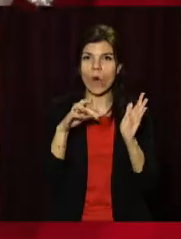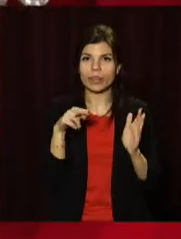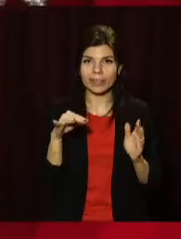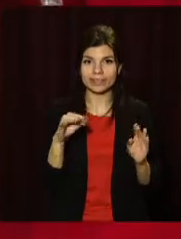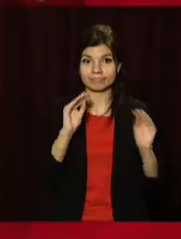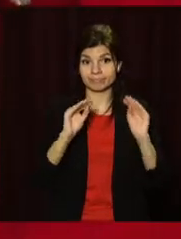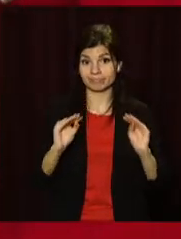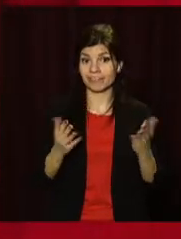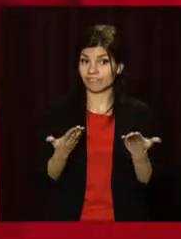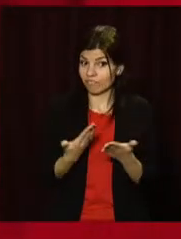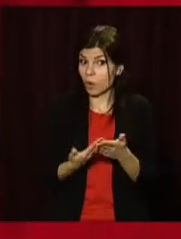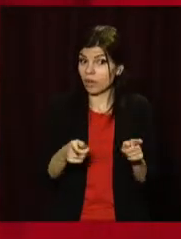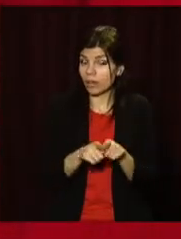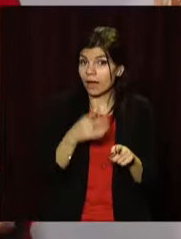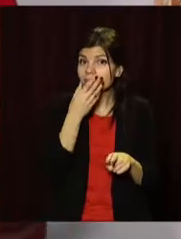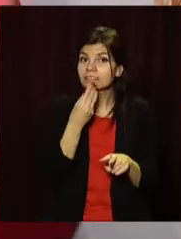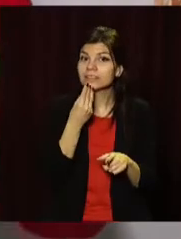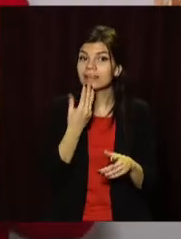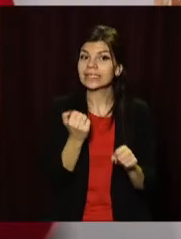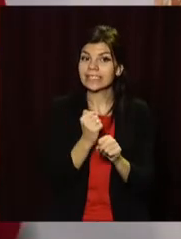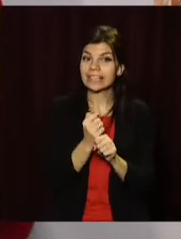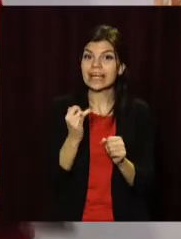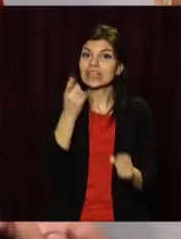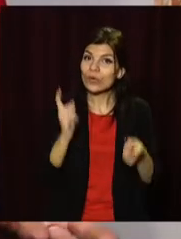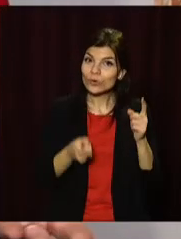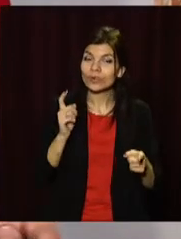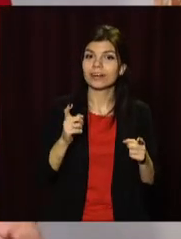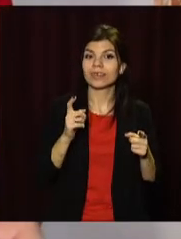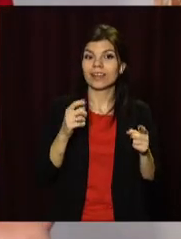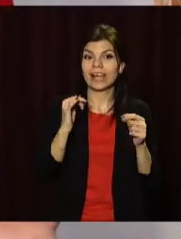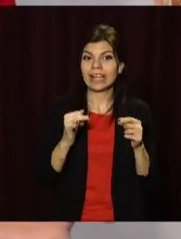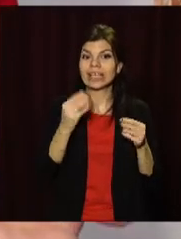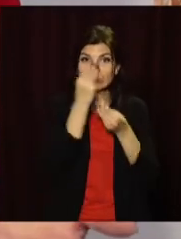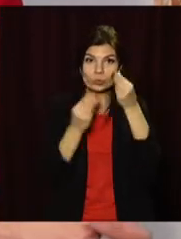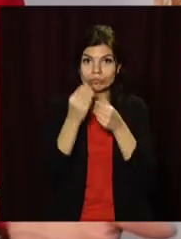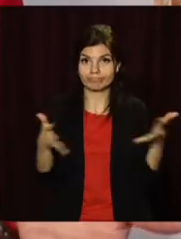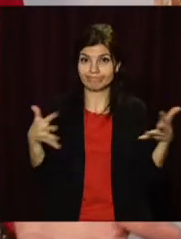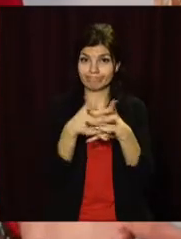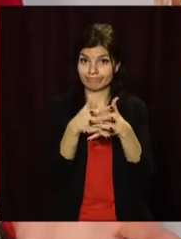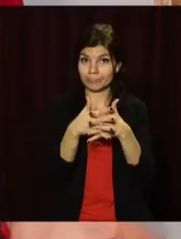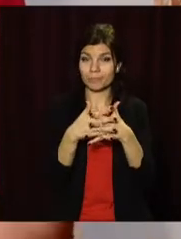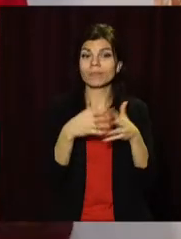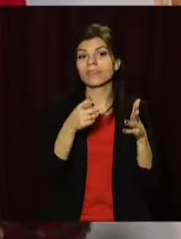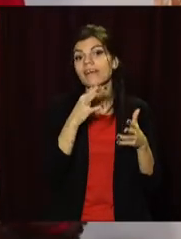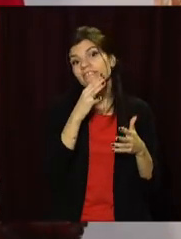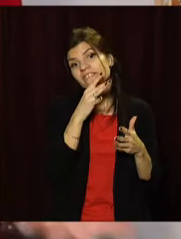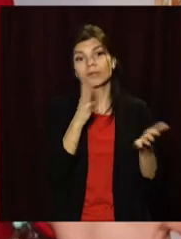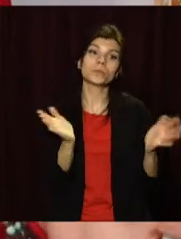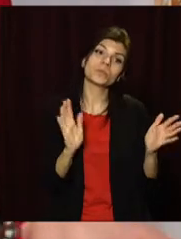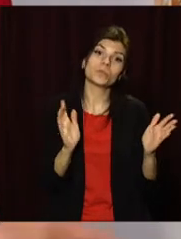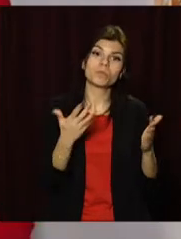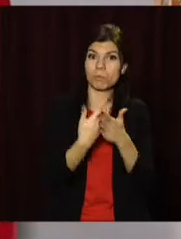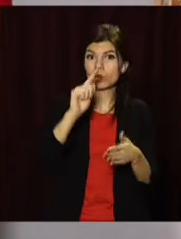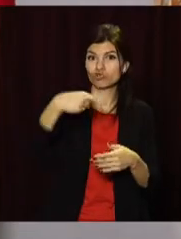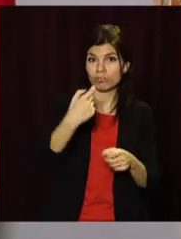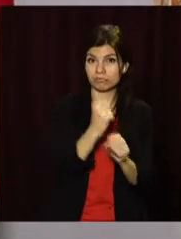Вот такой віночок у нас получился, который у нас сделан из натуральных и из декоративных материалов. Примерно времени у нас ушло